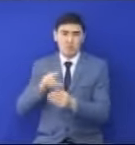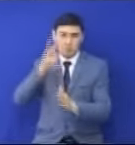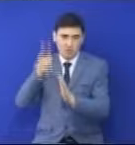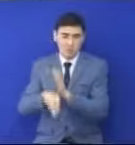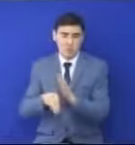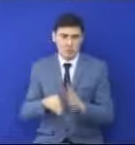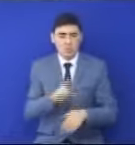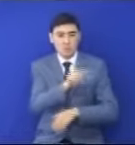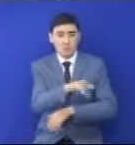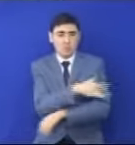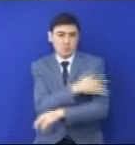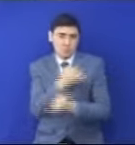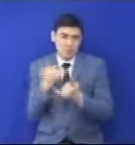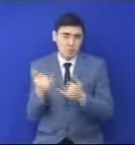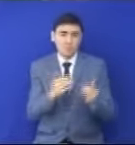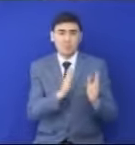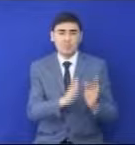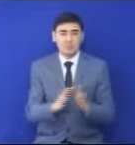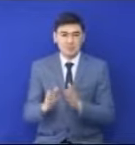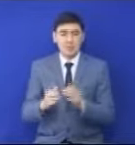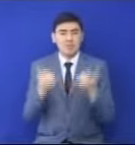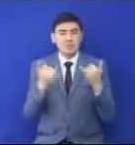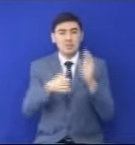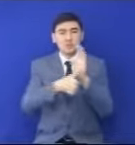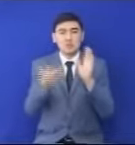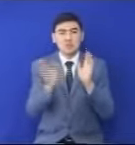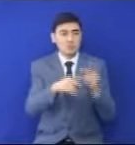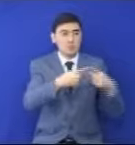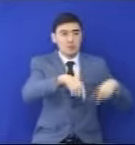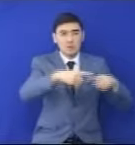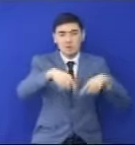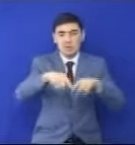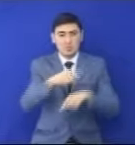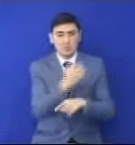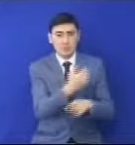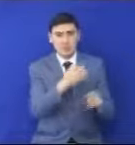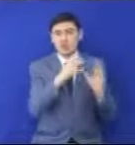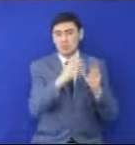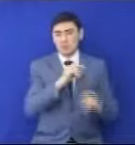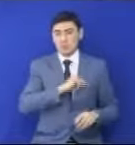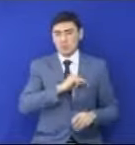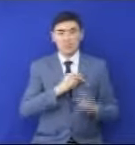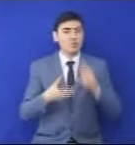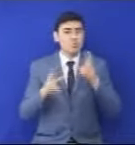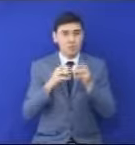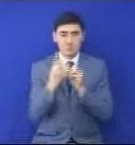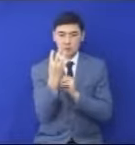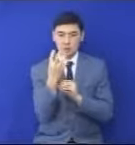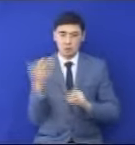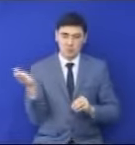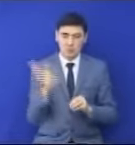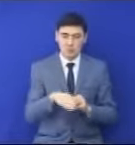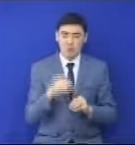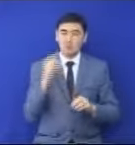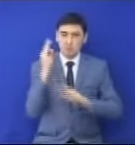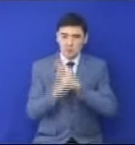шағын автобус бағыттары жолаушы тасымалдаумен айналысады. Яғни күн сайын 400-ден астам көлік шығады. Оларды қадағалайтын